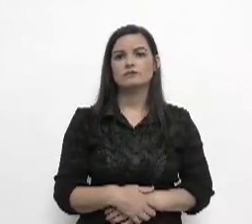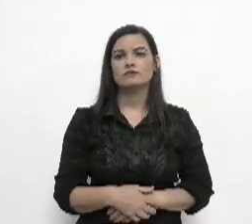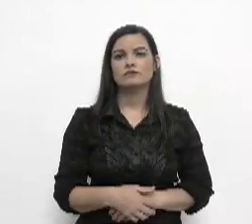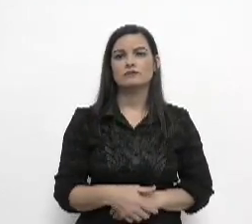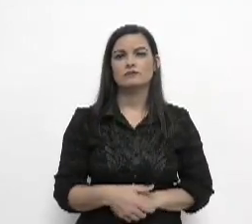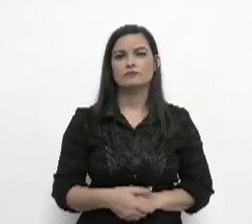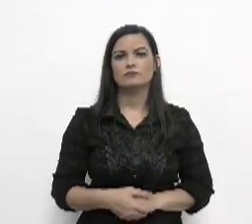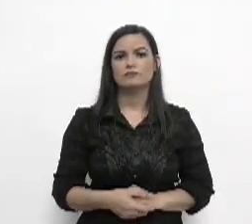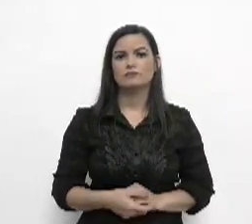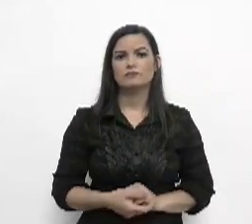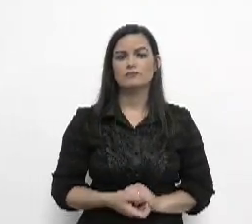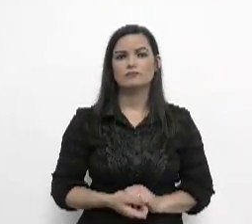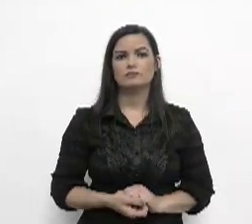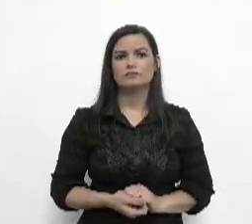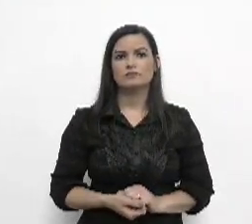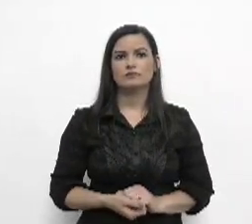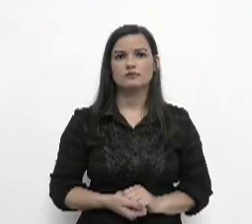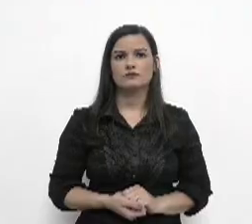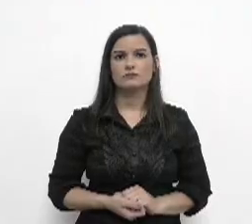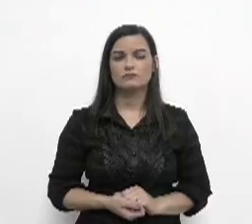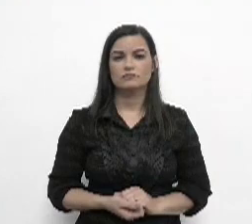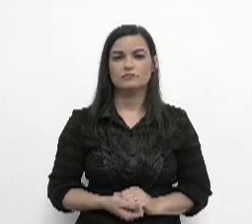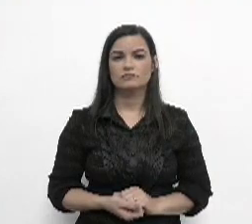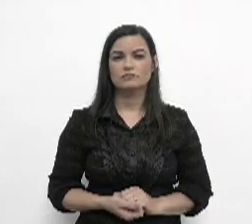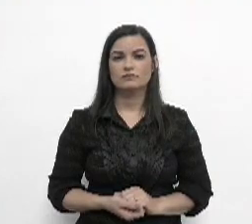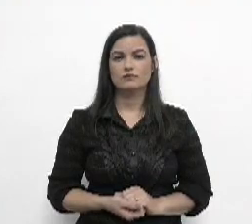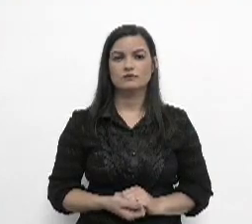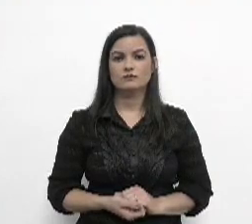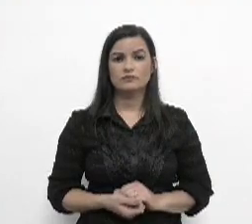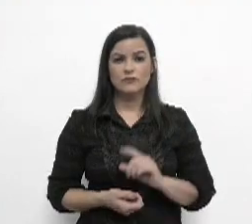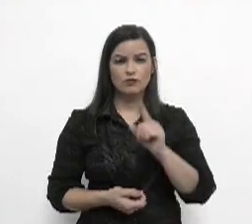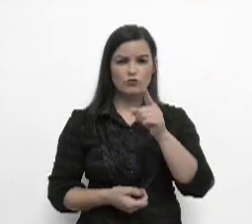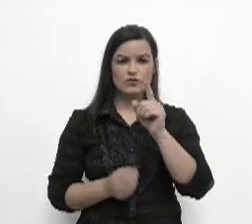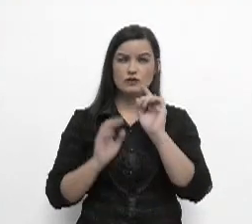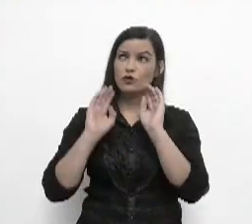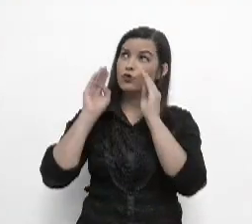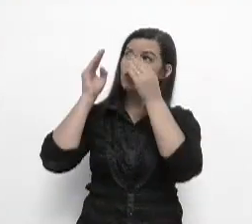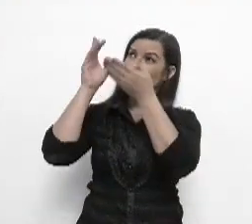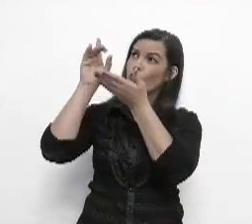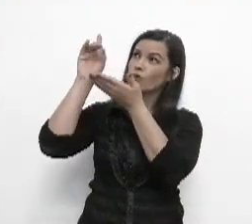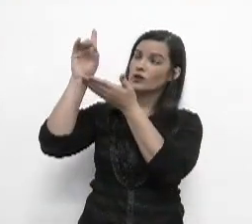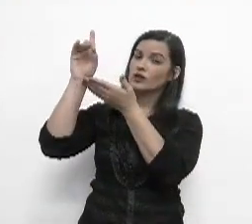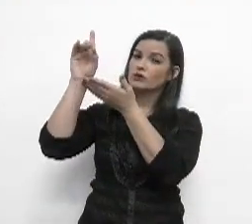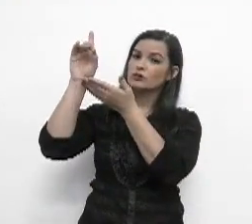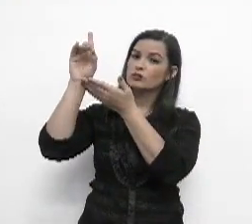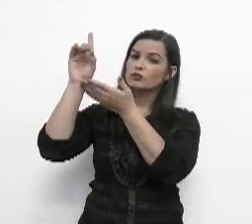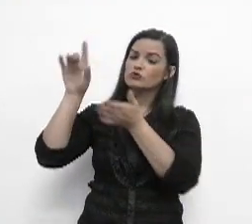나는 어제 하루를 살면서 하나님께 얼마나 집중했는가? O quanto você tem focado em Deus durante o seu dia?